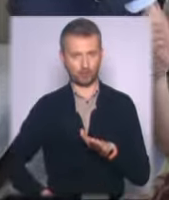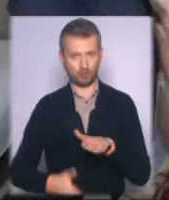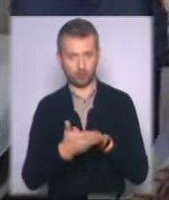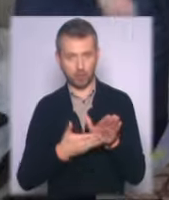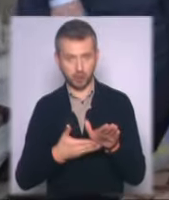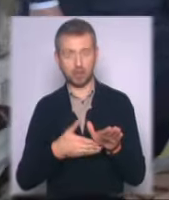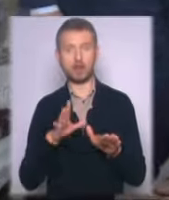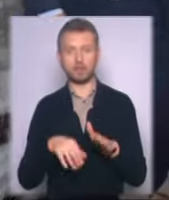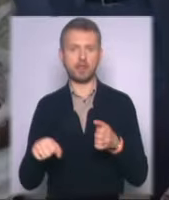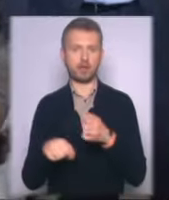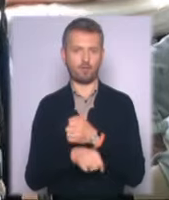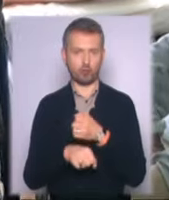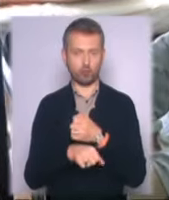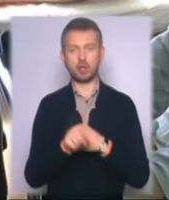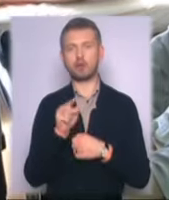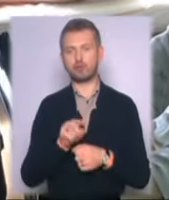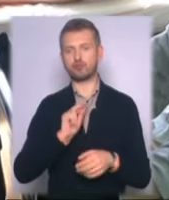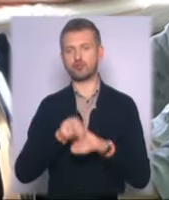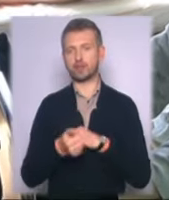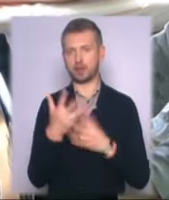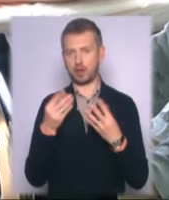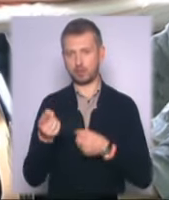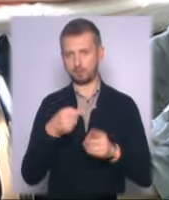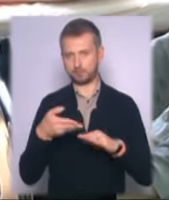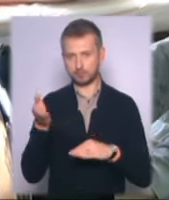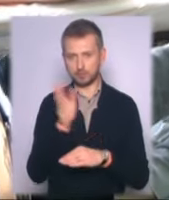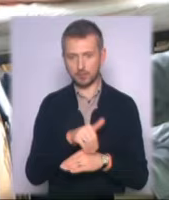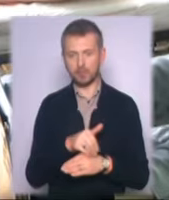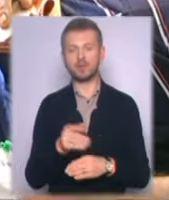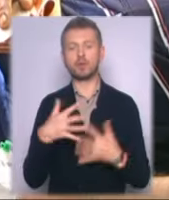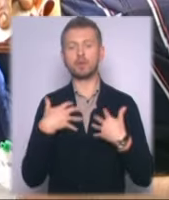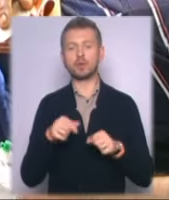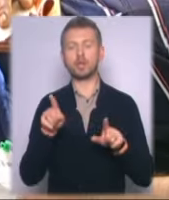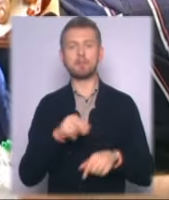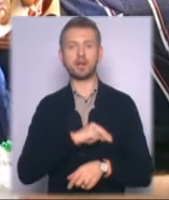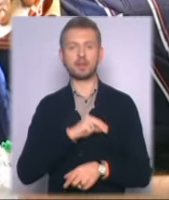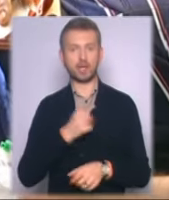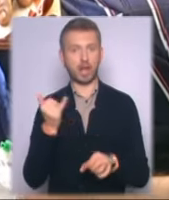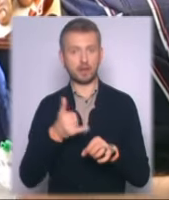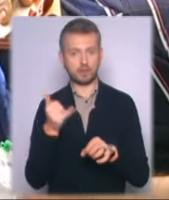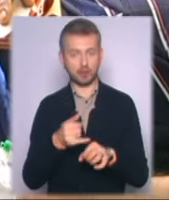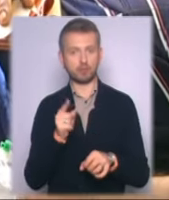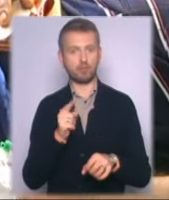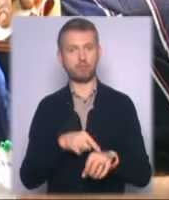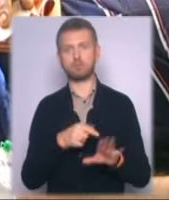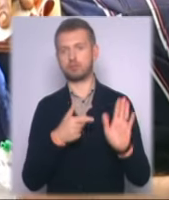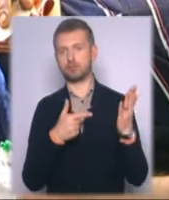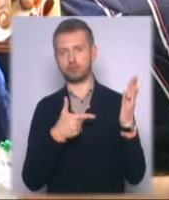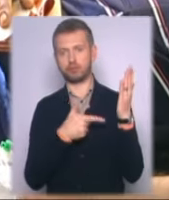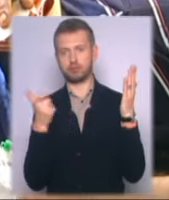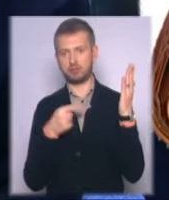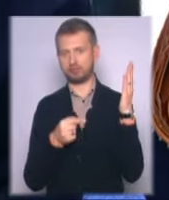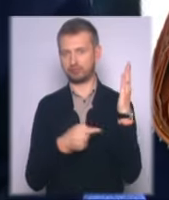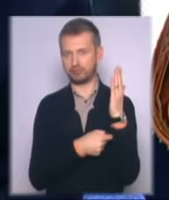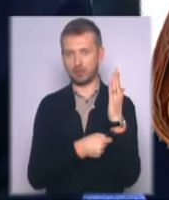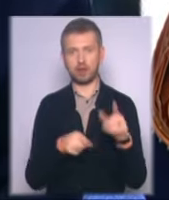зможе поїхати додому. Ведучий і працівник АЗС, якому зловмисники прострелили руку. Каже, така ситуація у житті вперше, та й досі не розуміє,